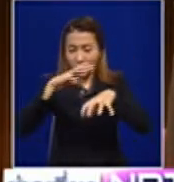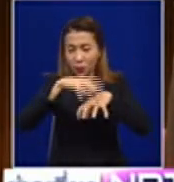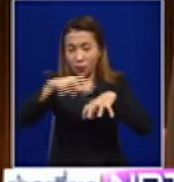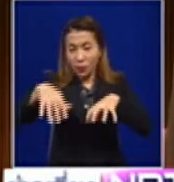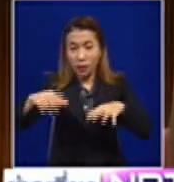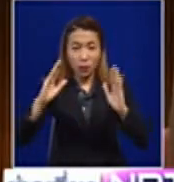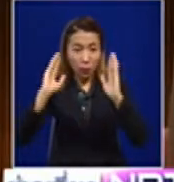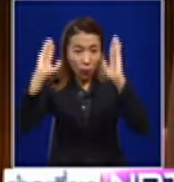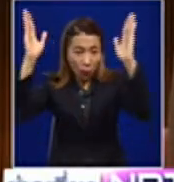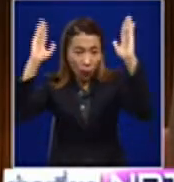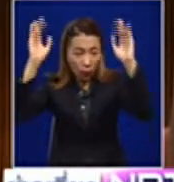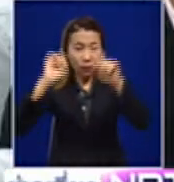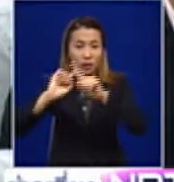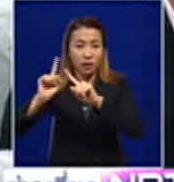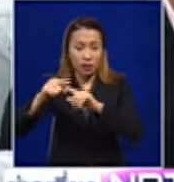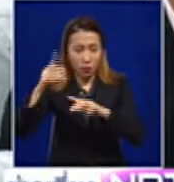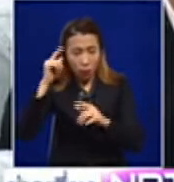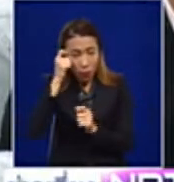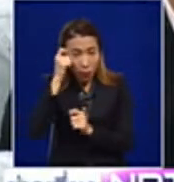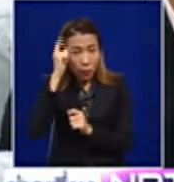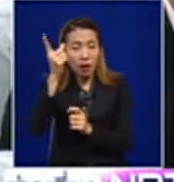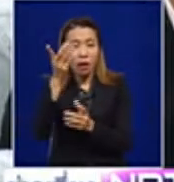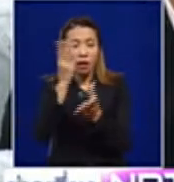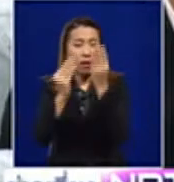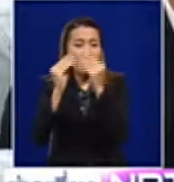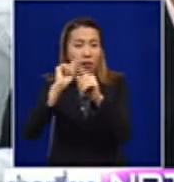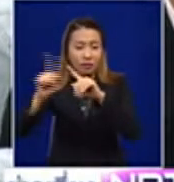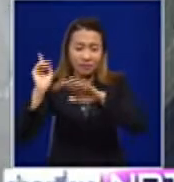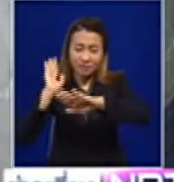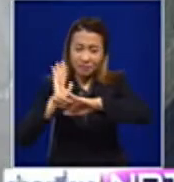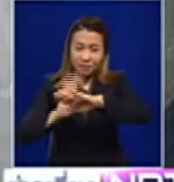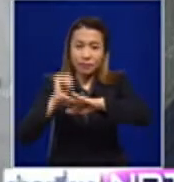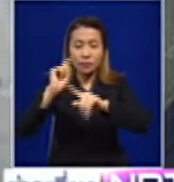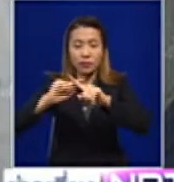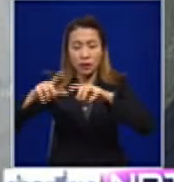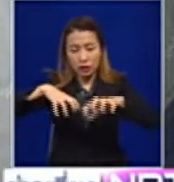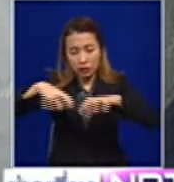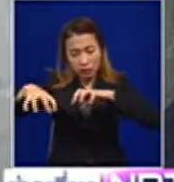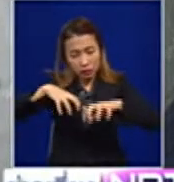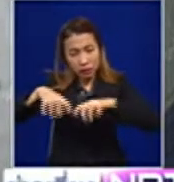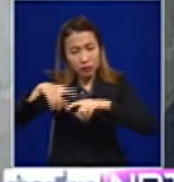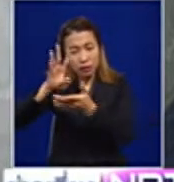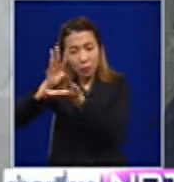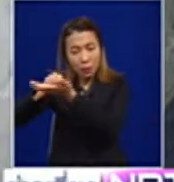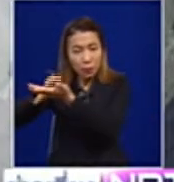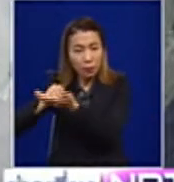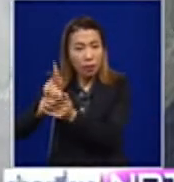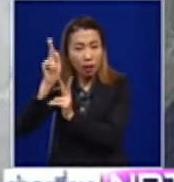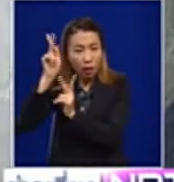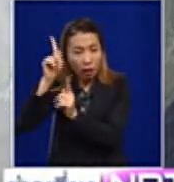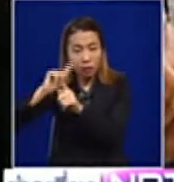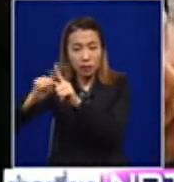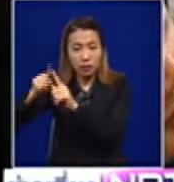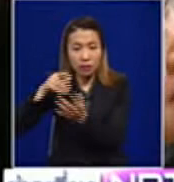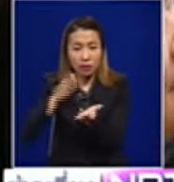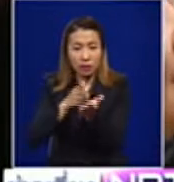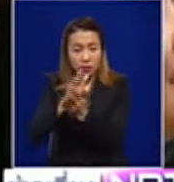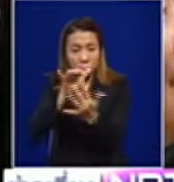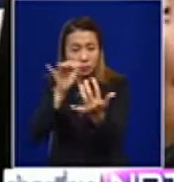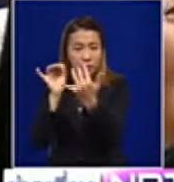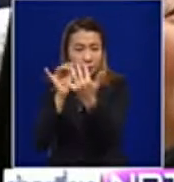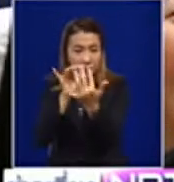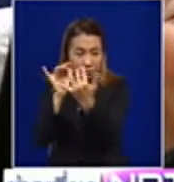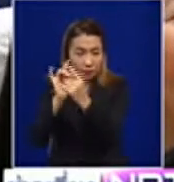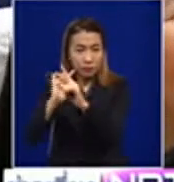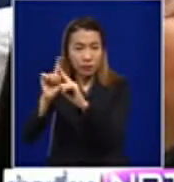างๆมีความรู้มีความเข้าใจและมีทักษะด้านการบริหารจัดการด้านข้อมูลข่าวสารทักษะด้านการสื่อสาร